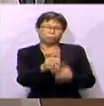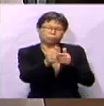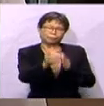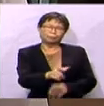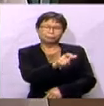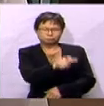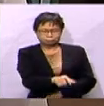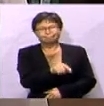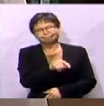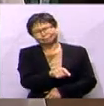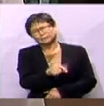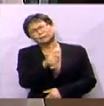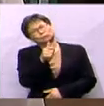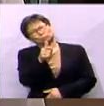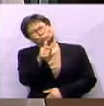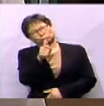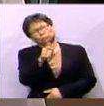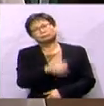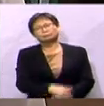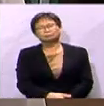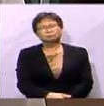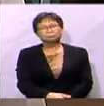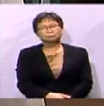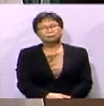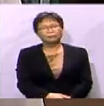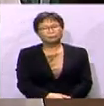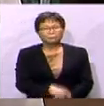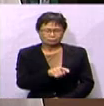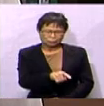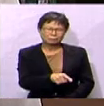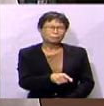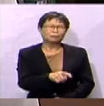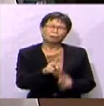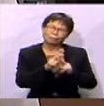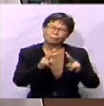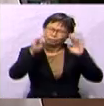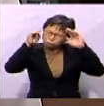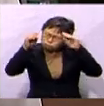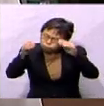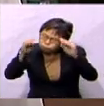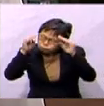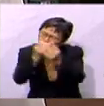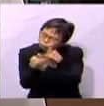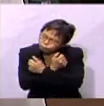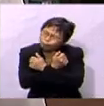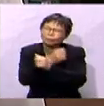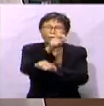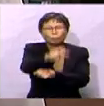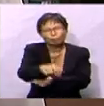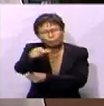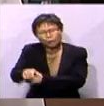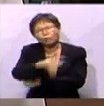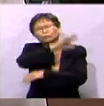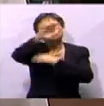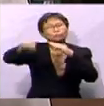amat baik dan yang amat prihatin kepada rakyat dan juga seluruh,